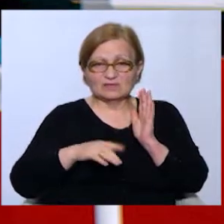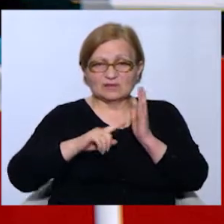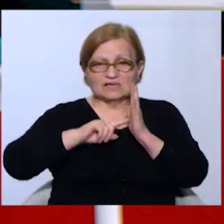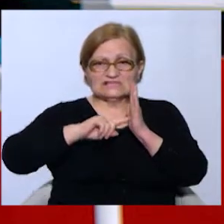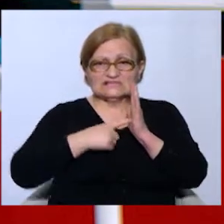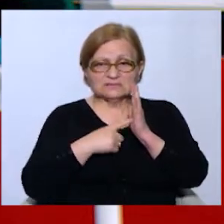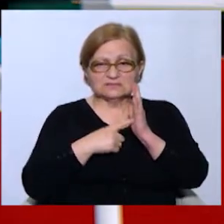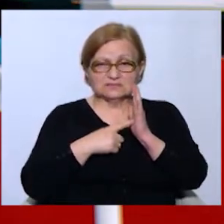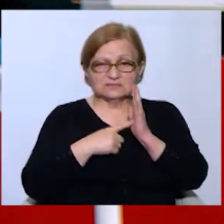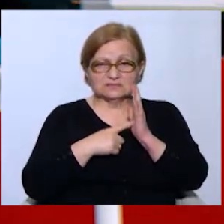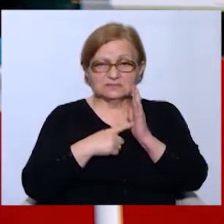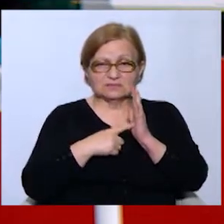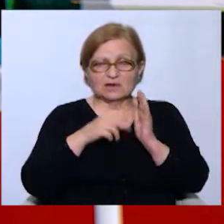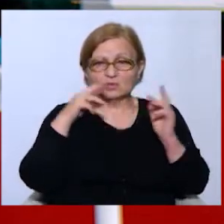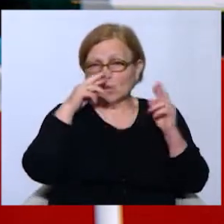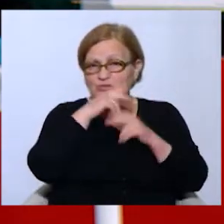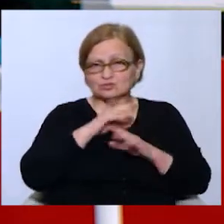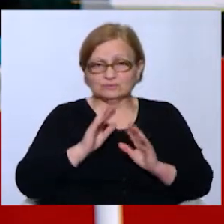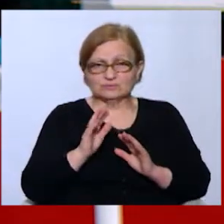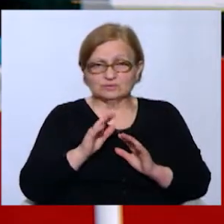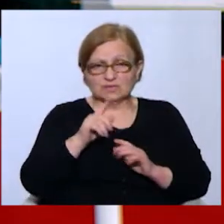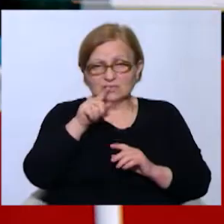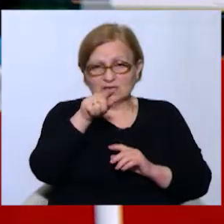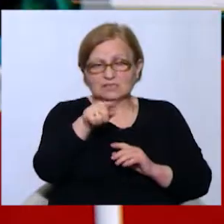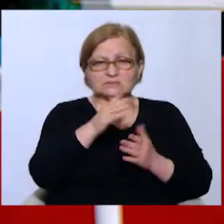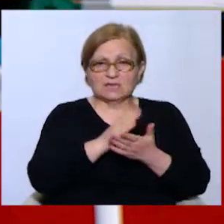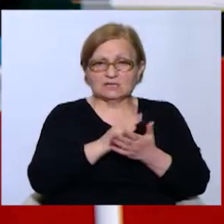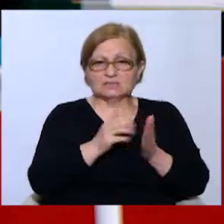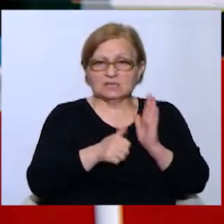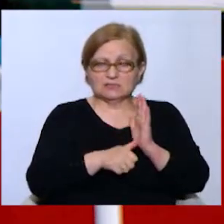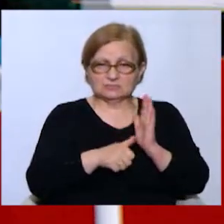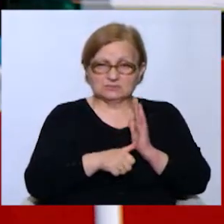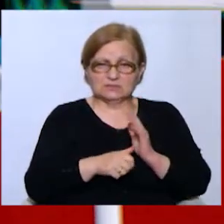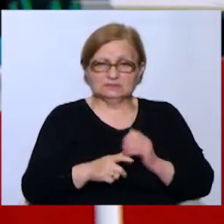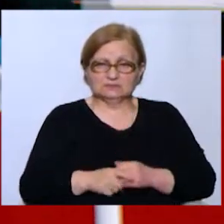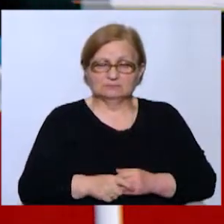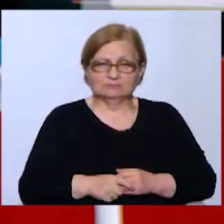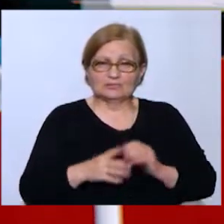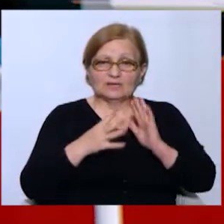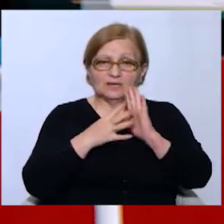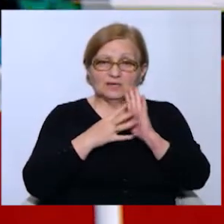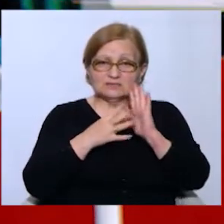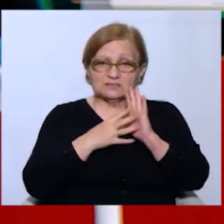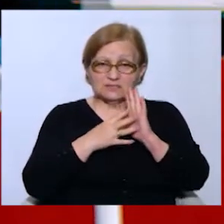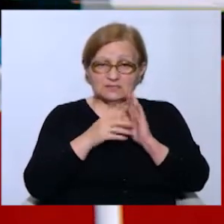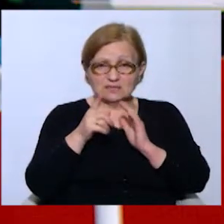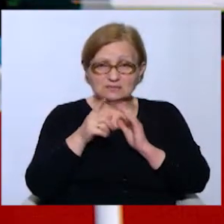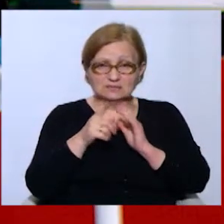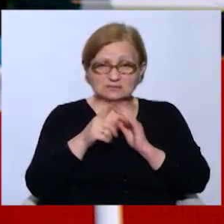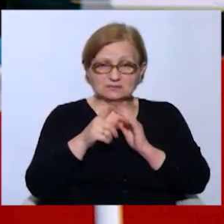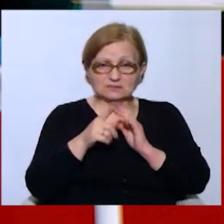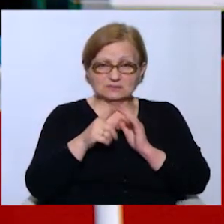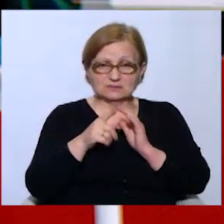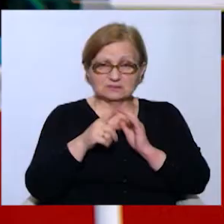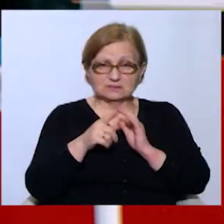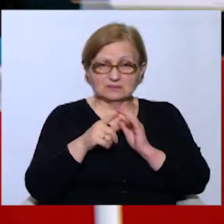დაუსვათ წერტილი, რომ არ შეგვეშალოს, რომ ვიცოდეთ, რომ ეს არის 6-იანი. 9-იანიც ავიღოთ და